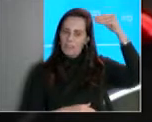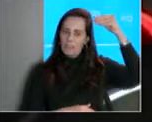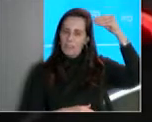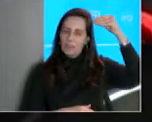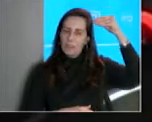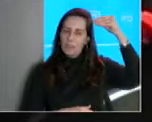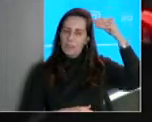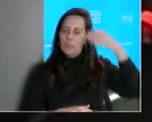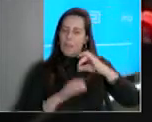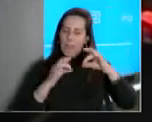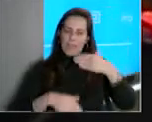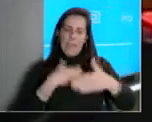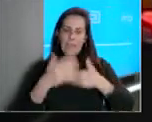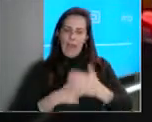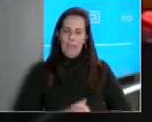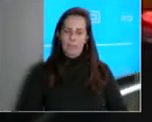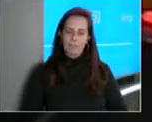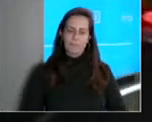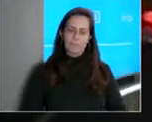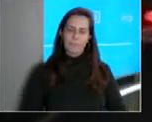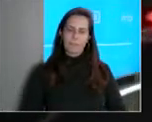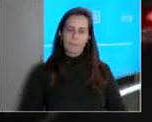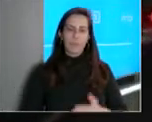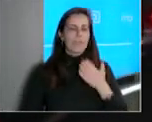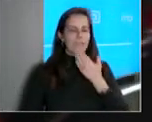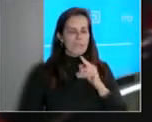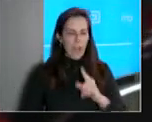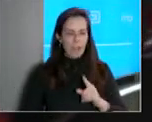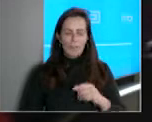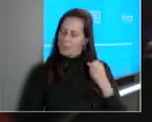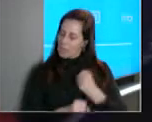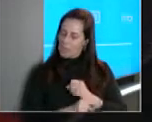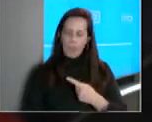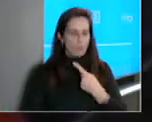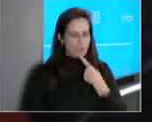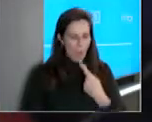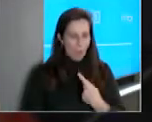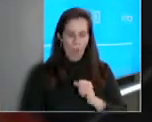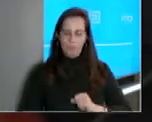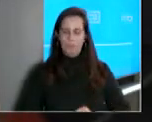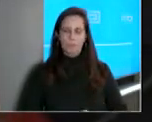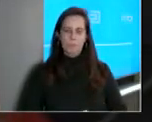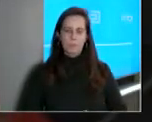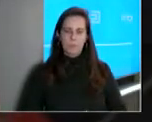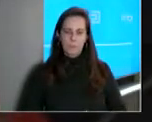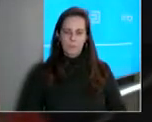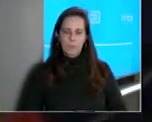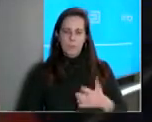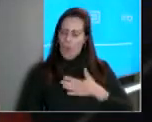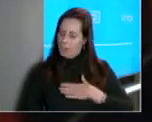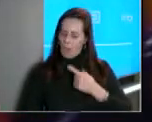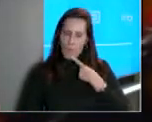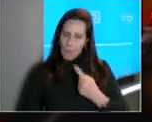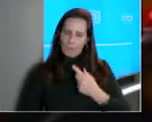ולהניע את התהליך. ישראל תעמוד בהתחייבויות שנטלה על עצמה. אני